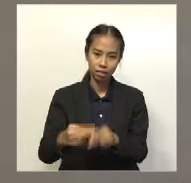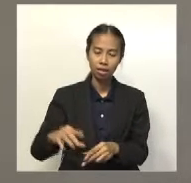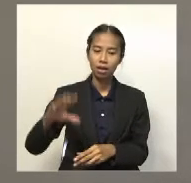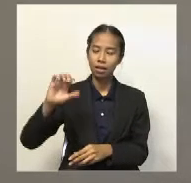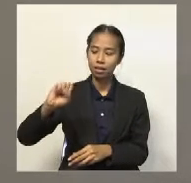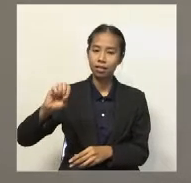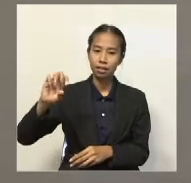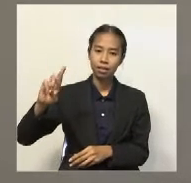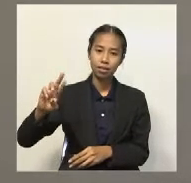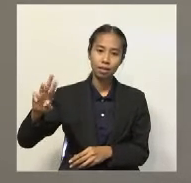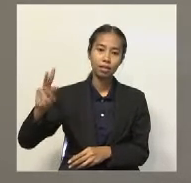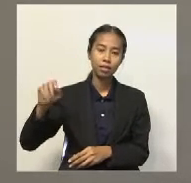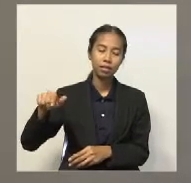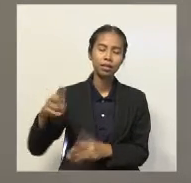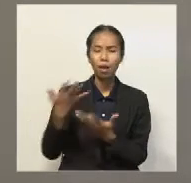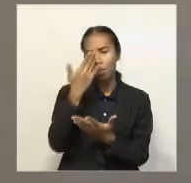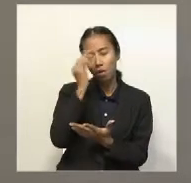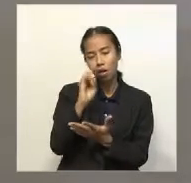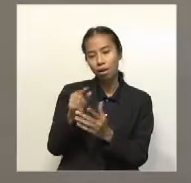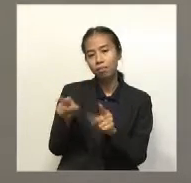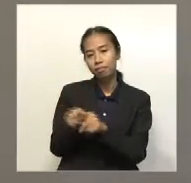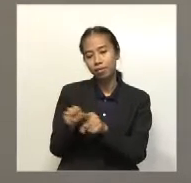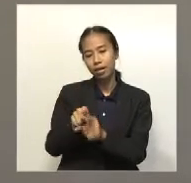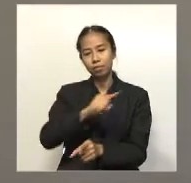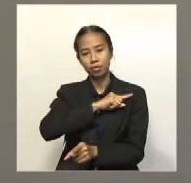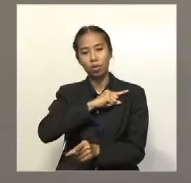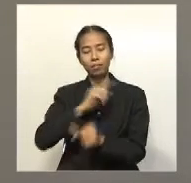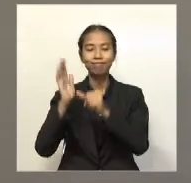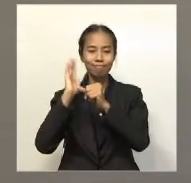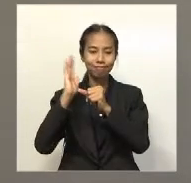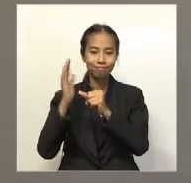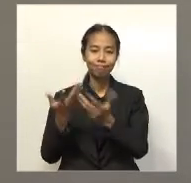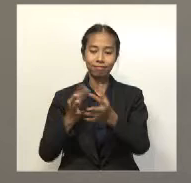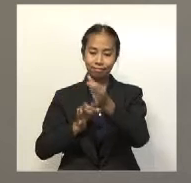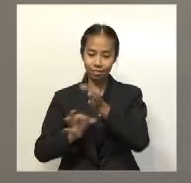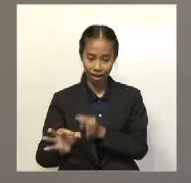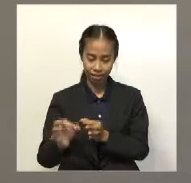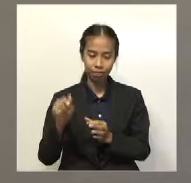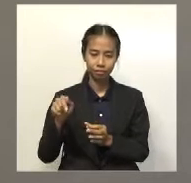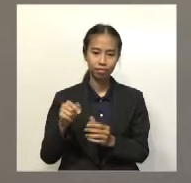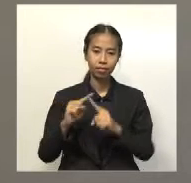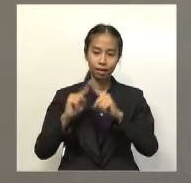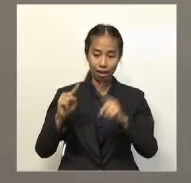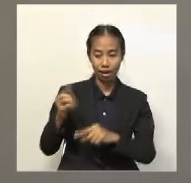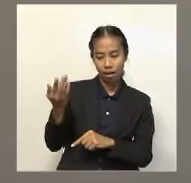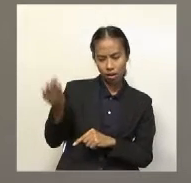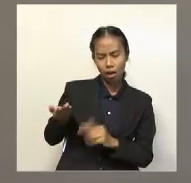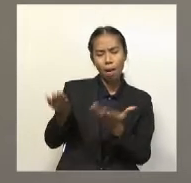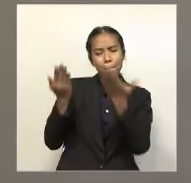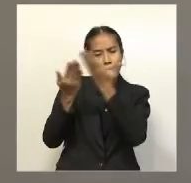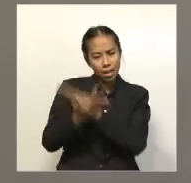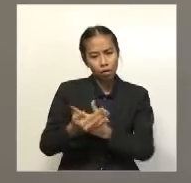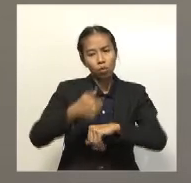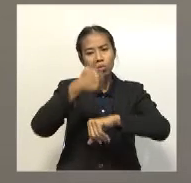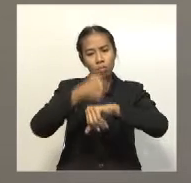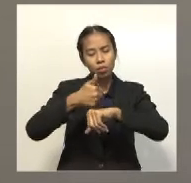าการอธิบดีกรมประชาสัมพันธ์ในหน้าที่โฆษกของรัฐบาลนะครับโดยจะให้พลโทสรรเสริญปฏิบัติหน้าที่อ